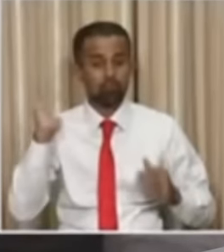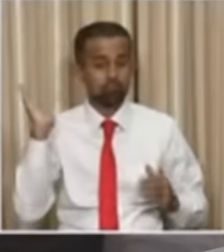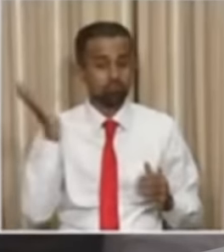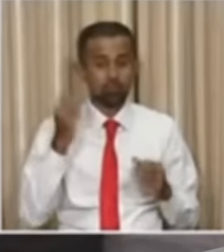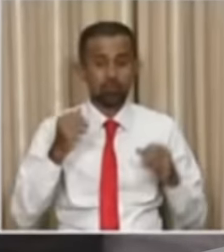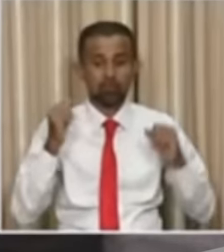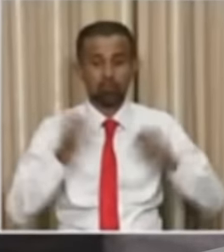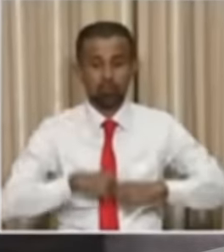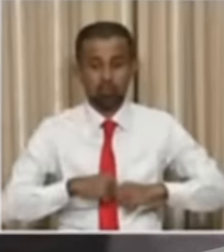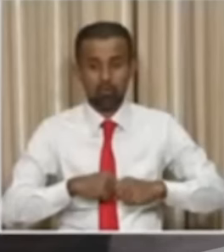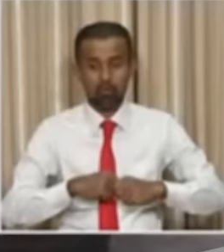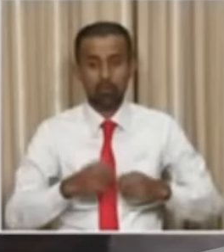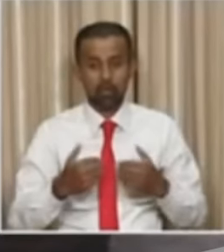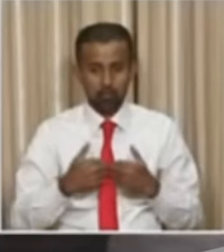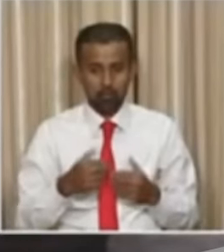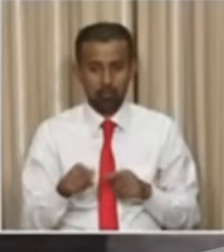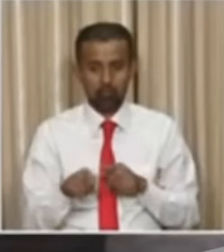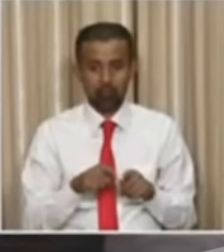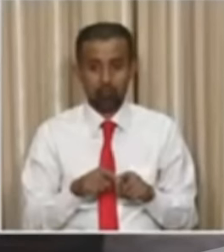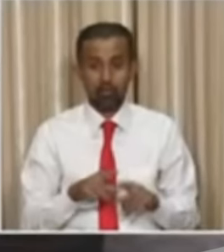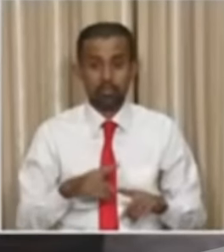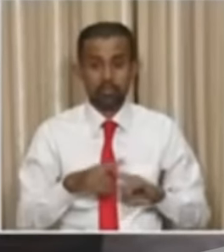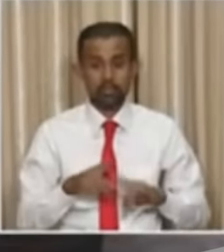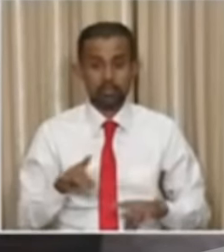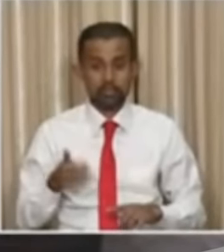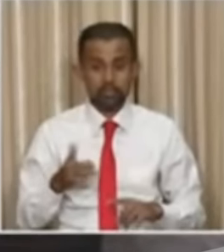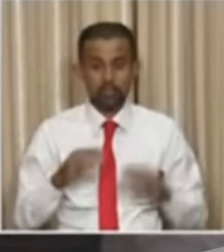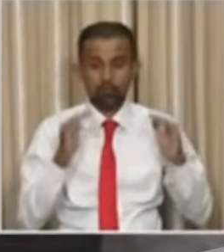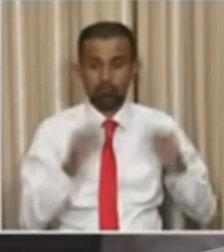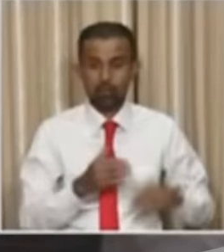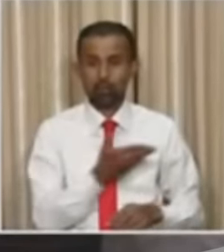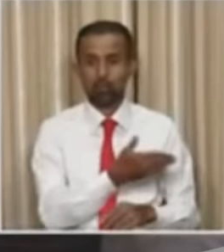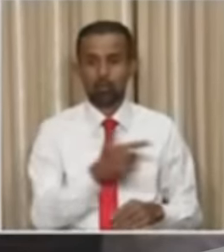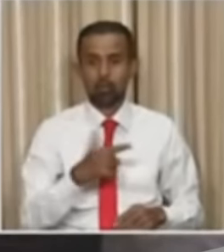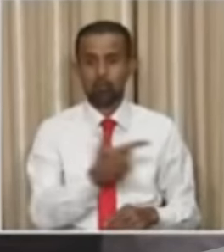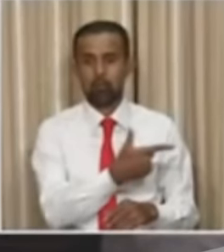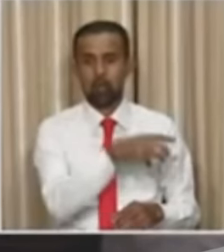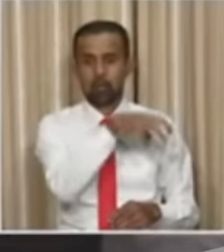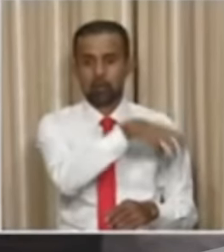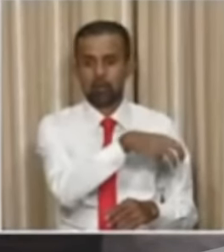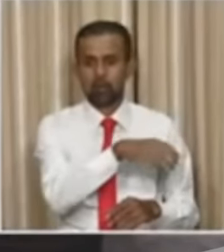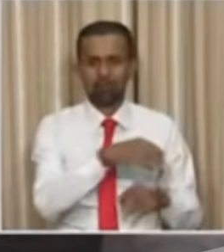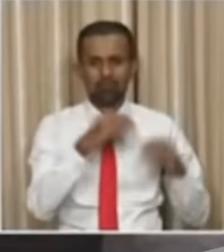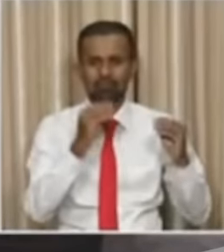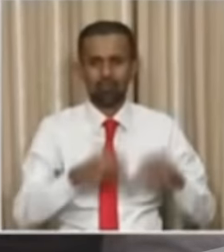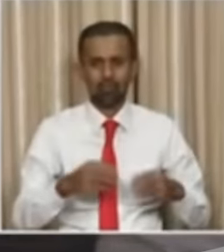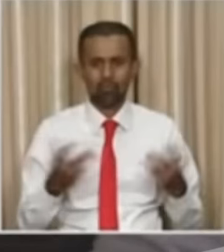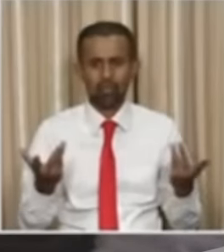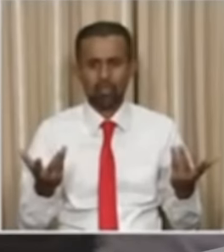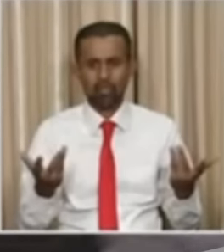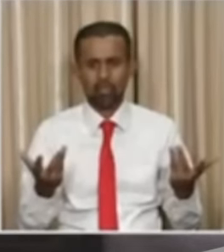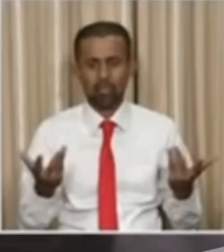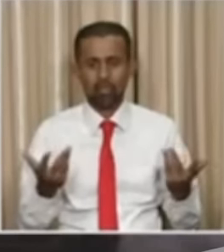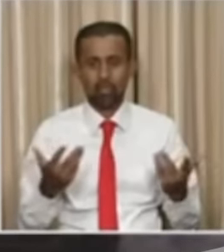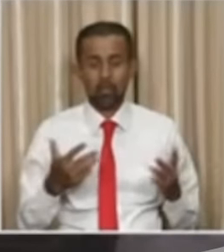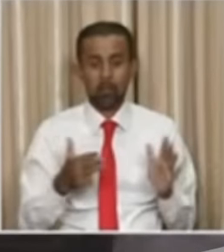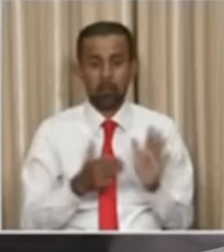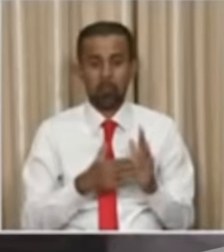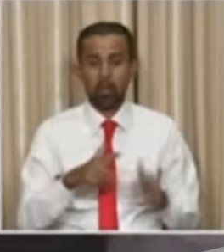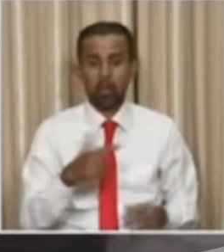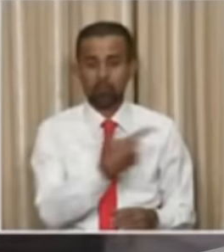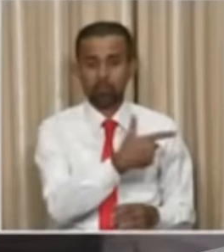වැටුණා. එහෙමනම් අපි වගේ සිය ගුණයකින් කඩන් වැටෙන්න ඕනේ මාලදිවයින්. මාලදිවයින් එහෙම වැටුන්නේ නැහැ. මාලදිවයින් වගේ